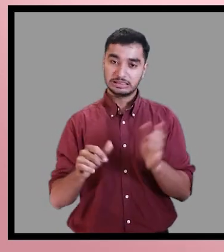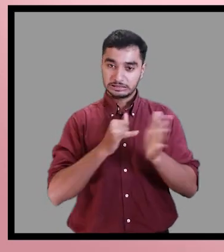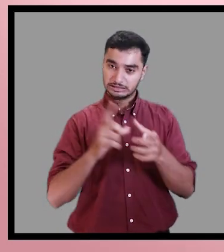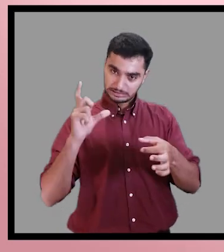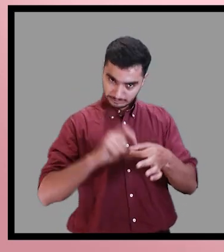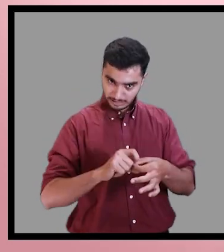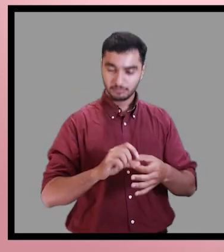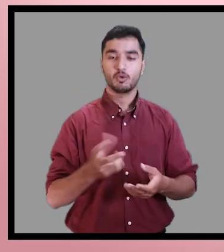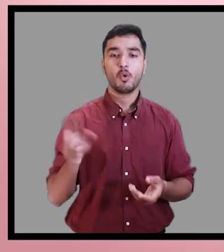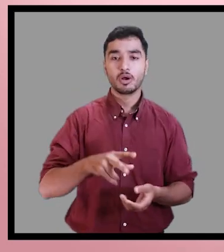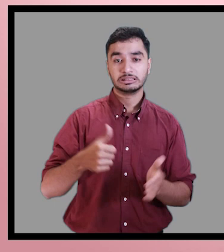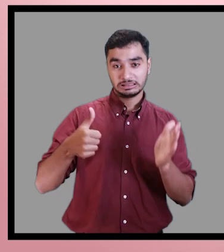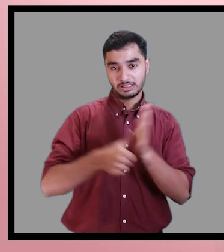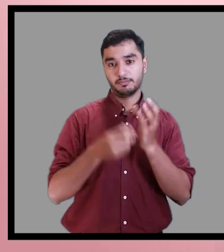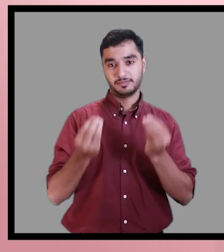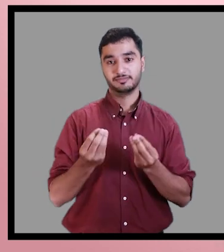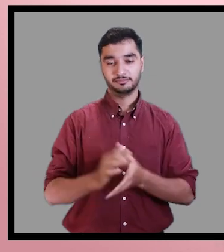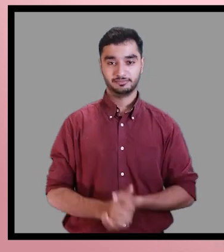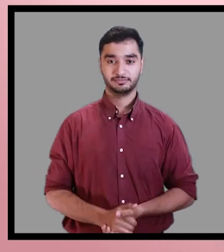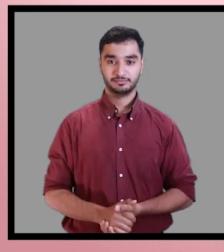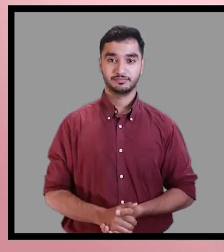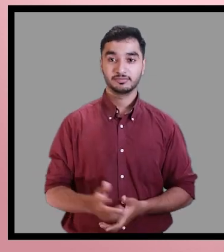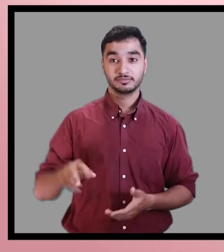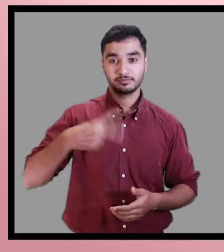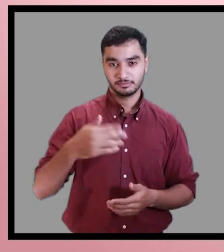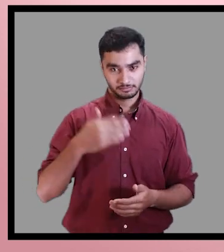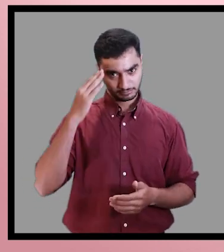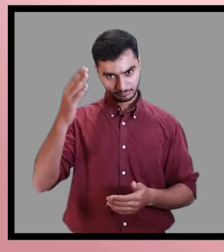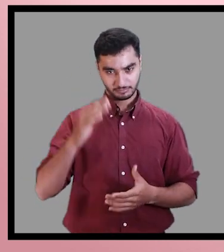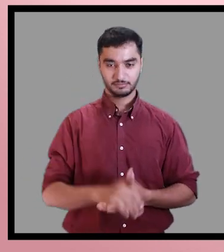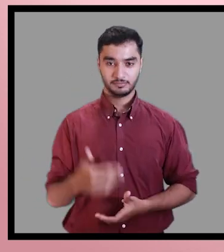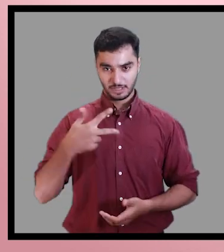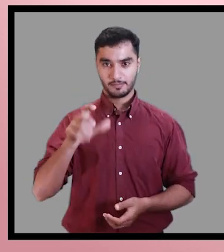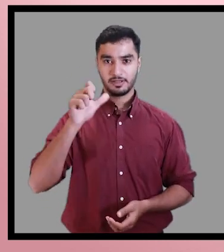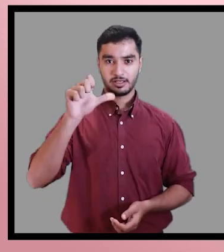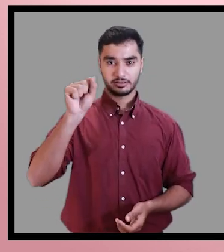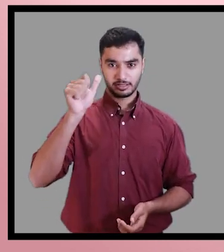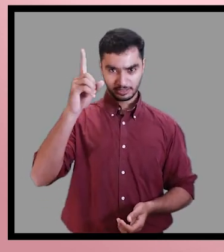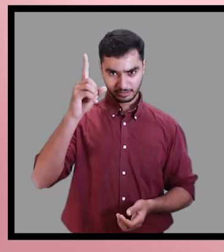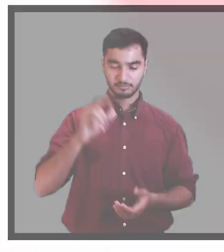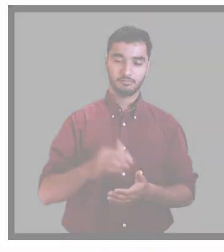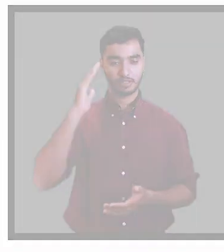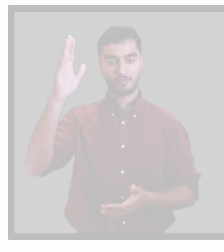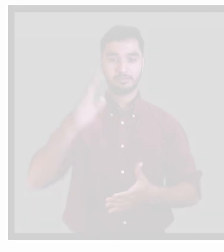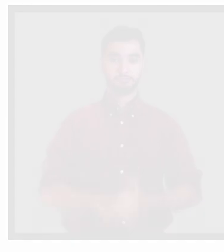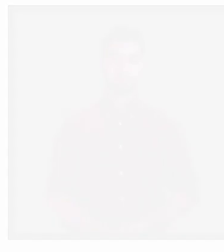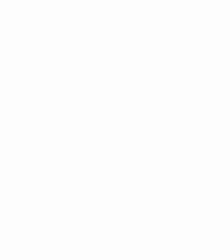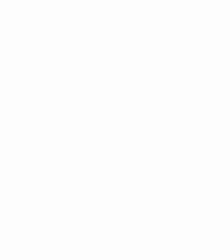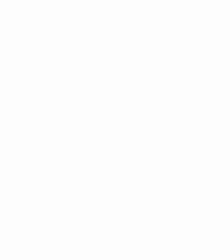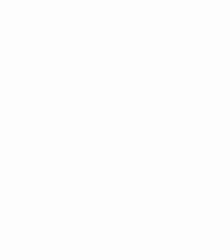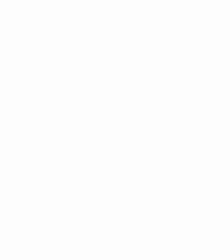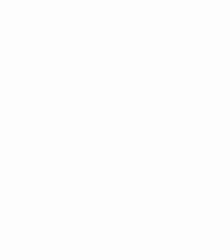चैनल को सब्सक्राइब और पेज को लाइक करना ना भूलें। अगली दफ़ा के लिए हमें इजाज़त दीजिए। दिस इज़ मी असद खान साइनिंग आउट। अल्लाह हाफिज़।